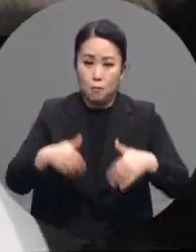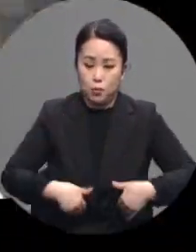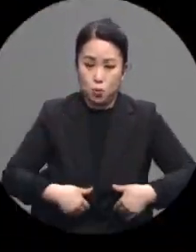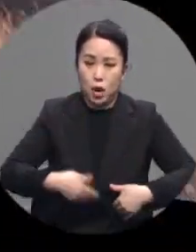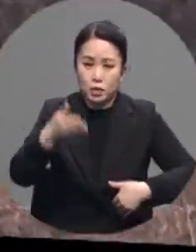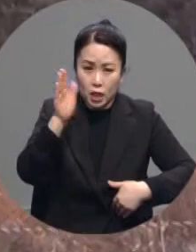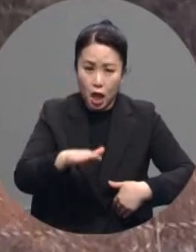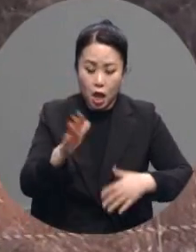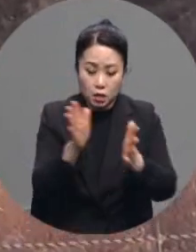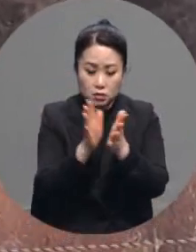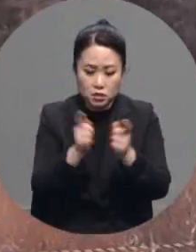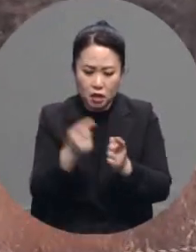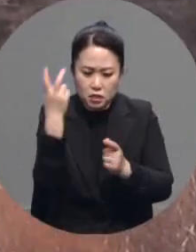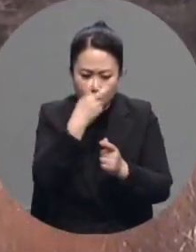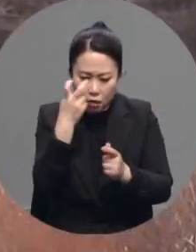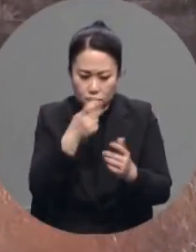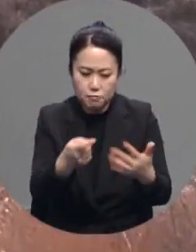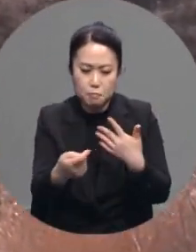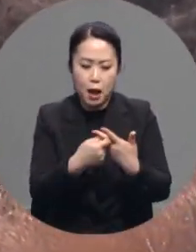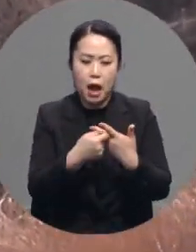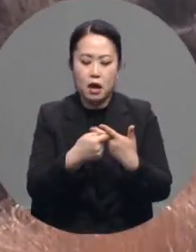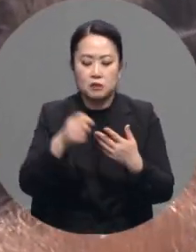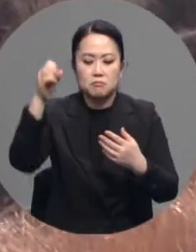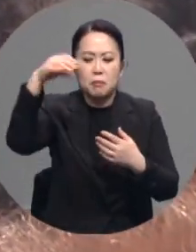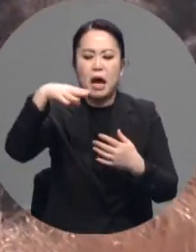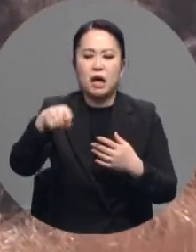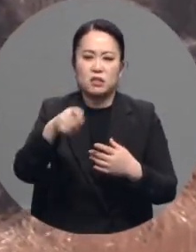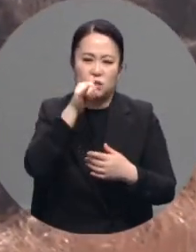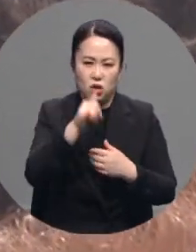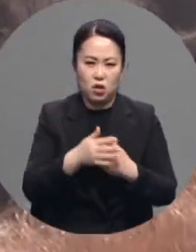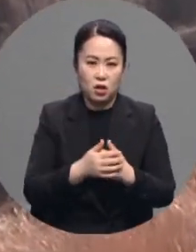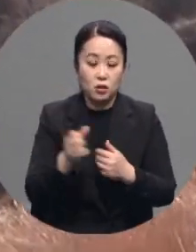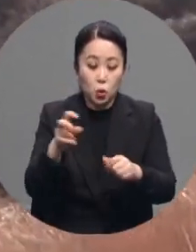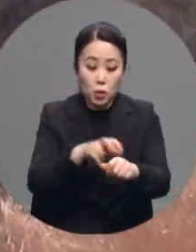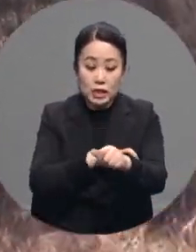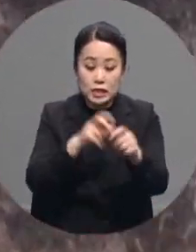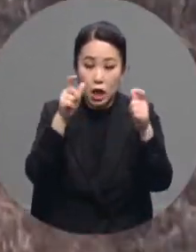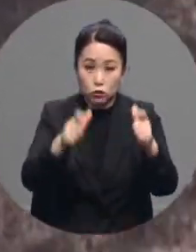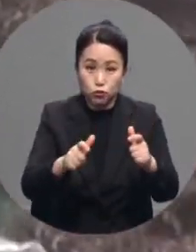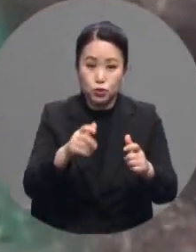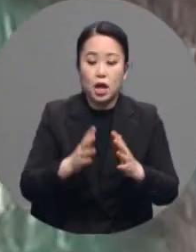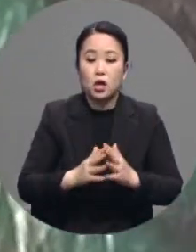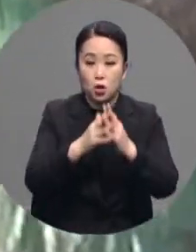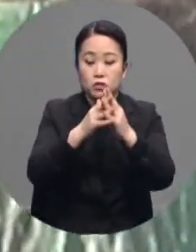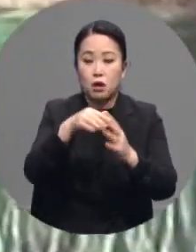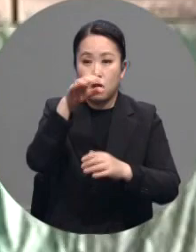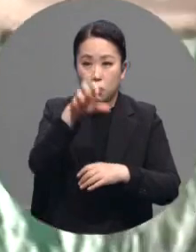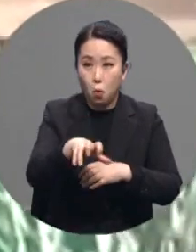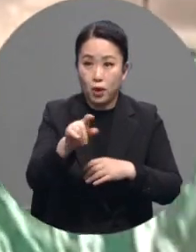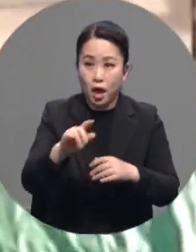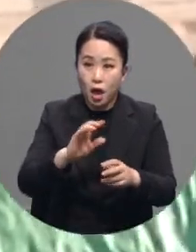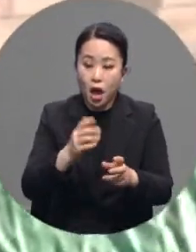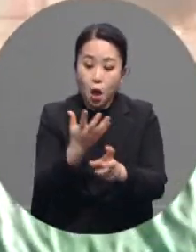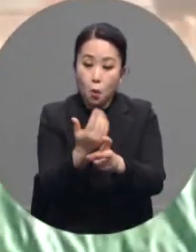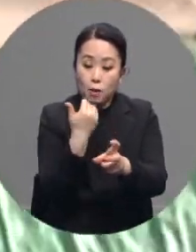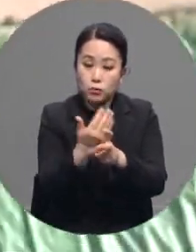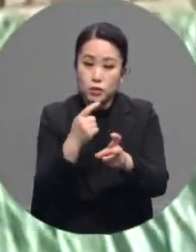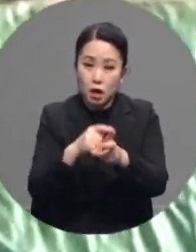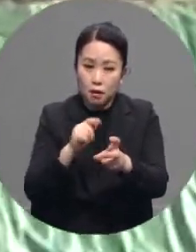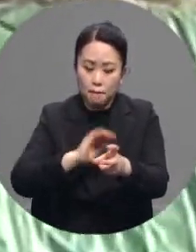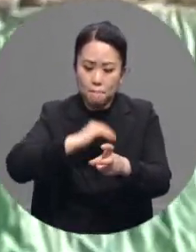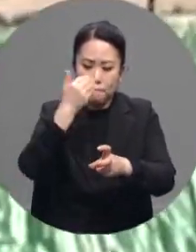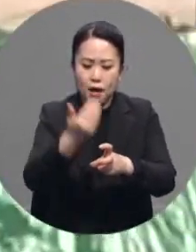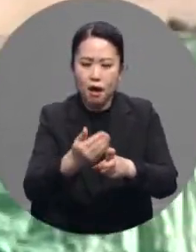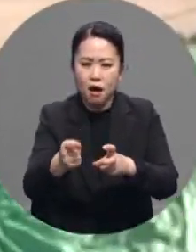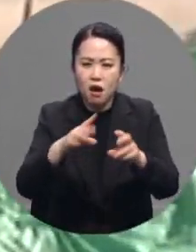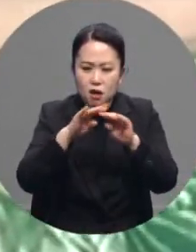켭니다. 기장군의 한 건설 현장입니다. 화물차 적재함에 토사가 가득 담겨 이동할 때마다